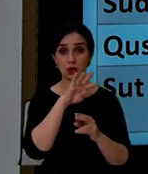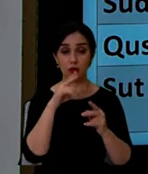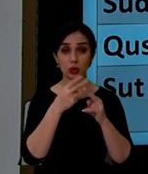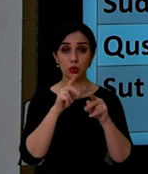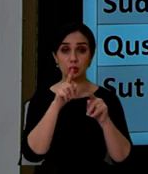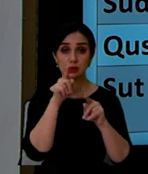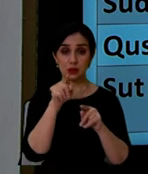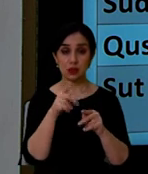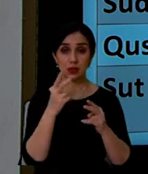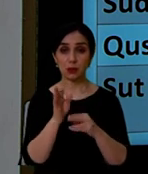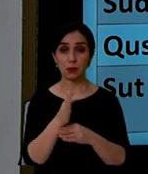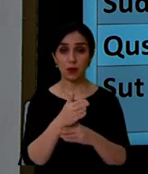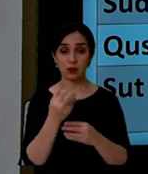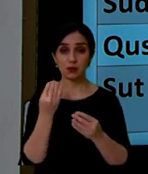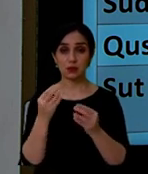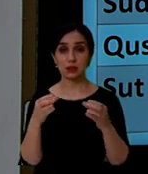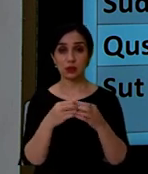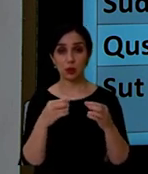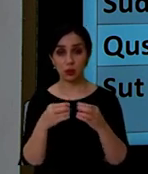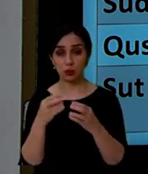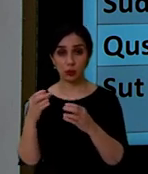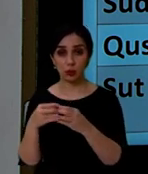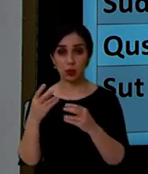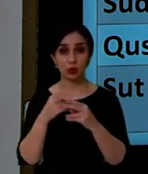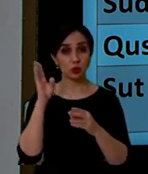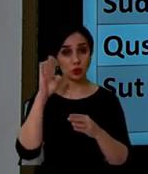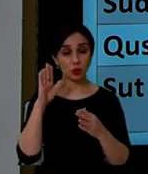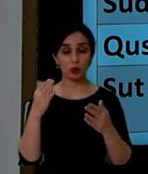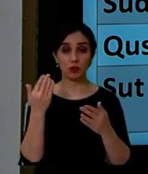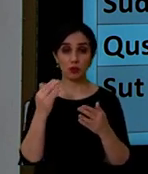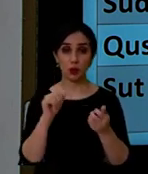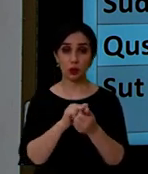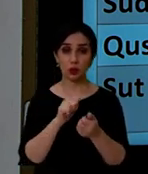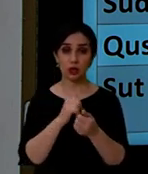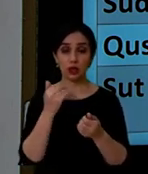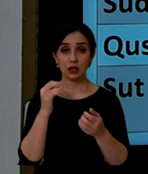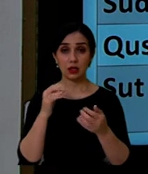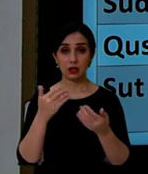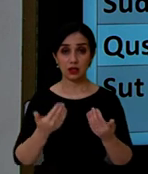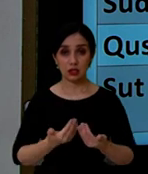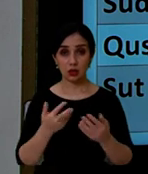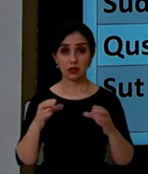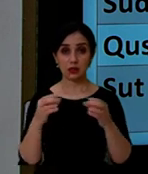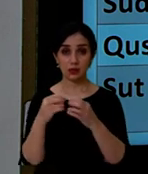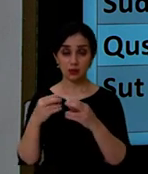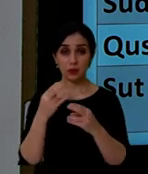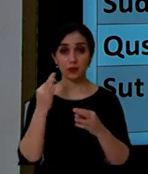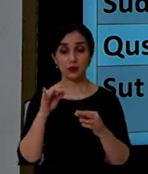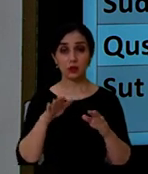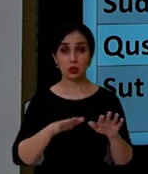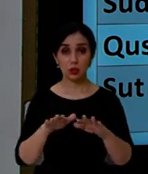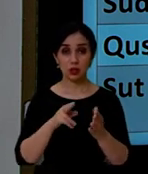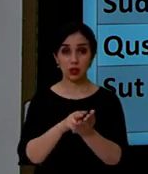sizga baliqlar sinfi, suvda va quruqda yashovchilar sinfi, sudralib yuruvchilar,